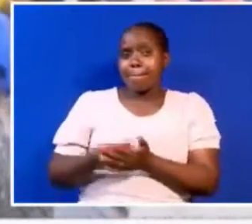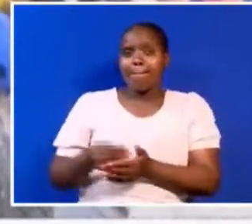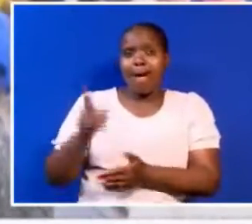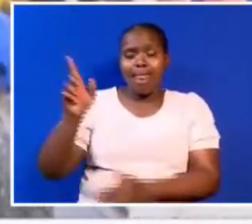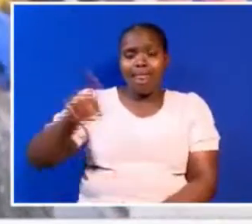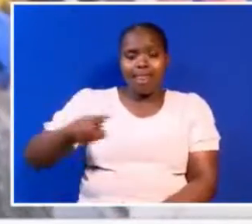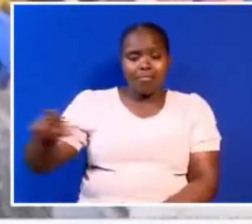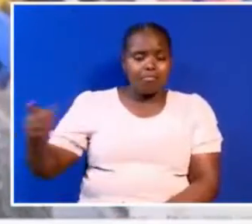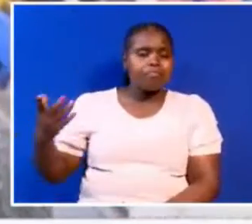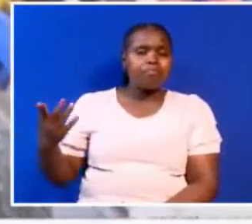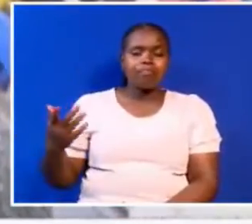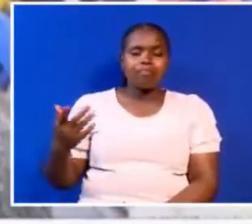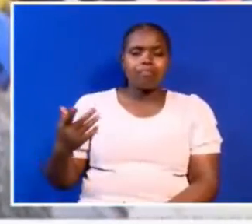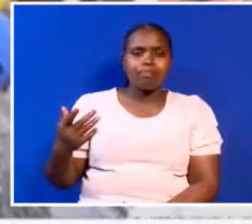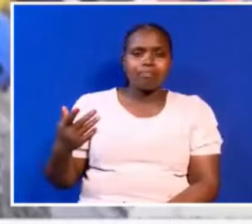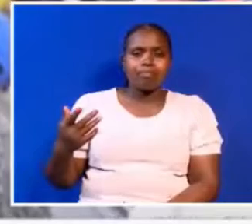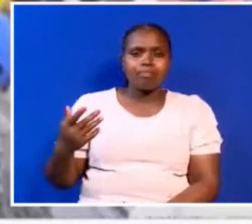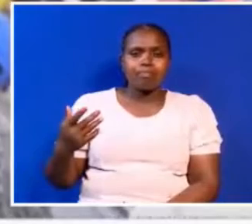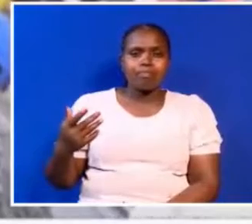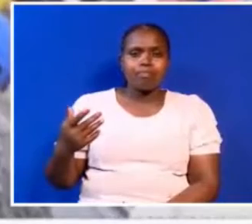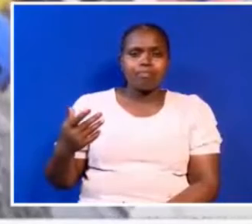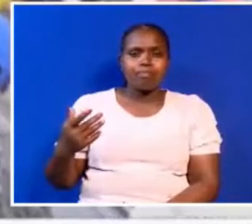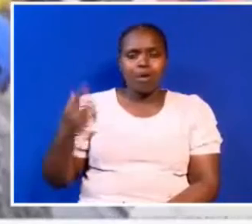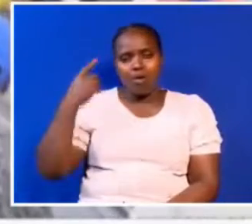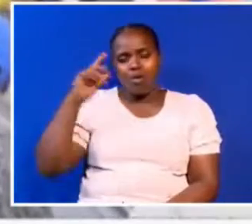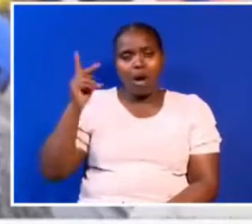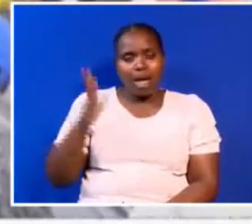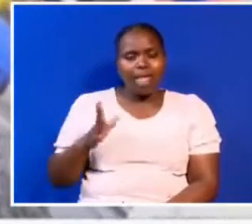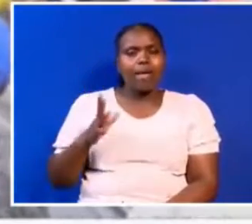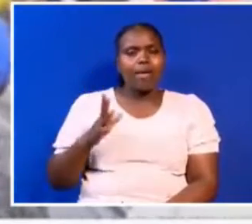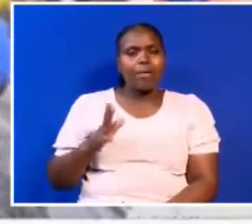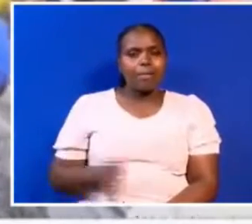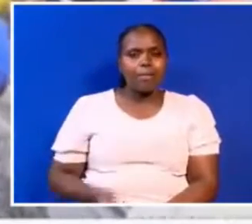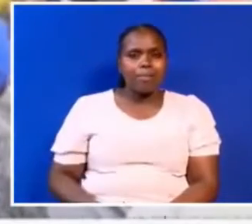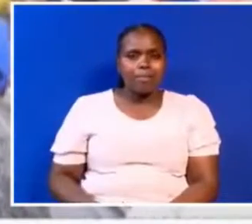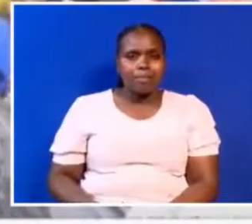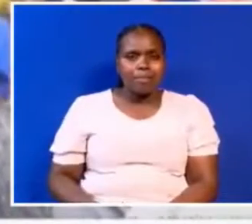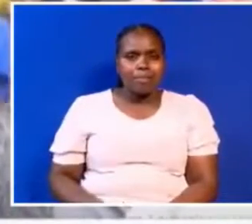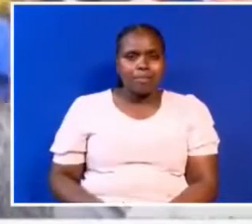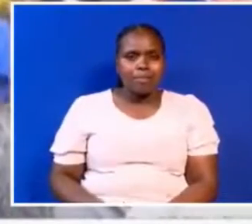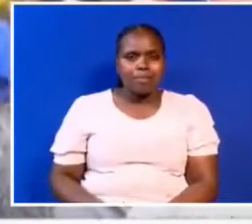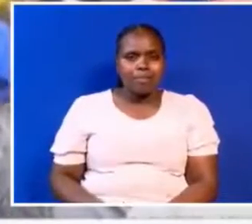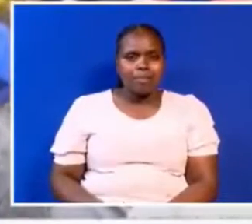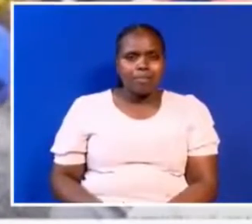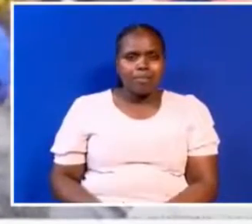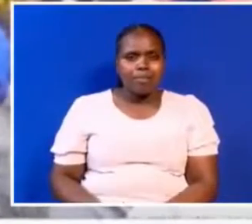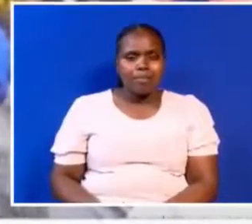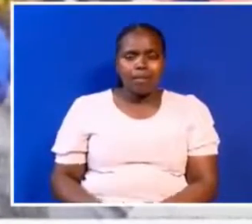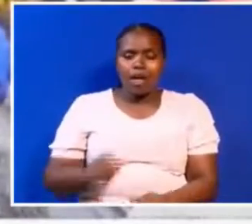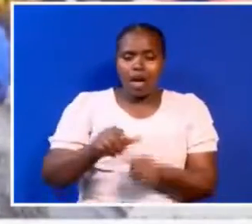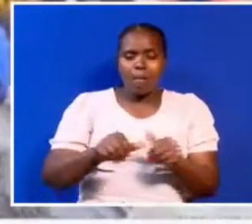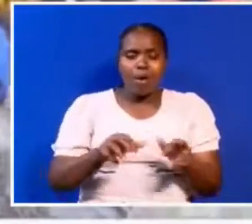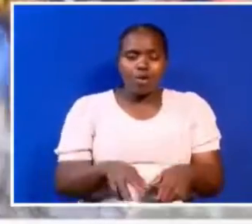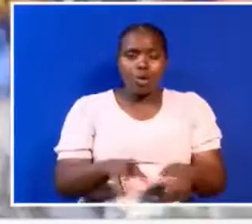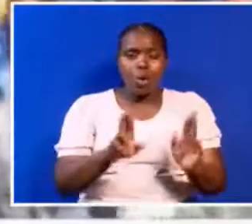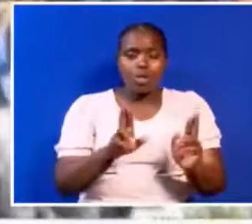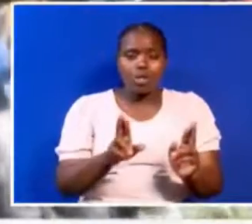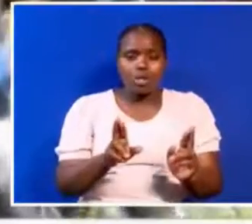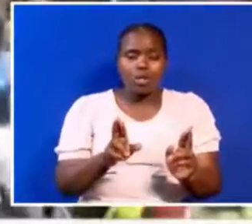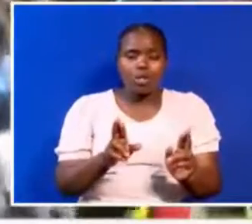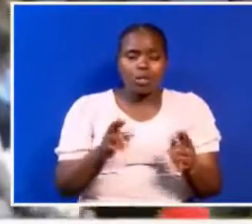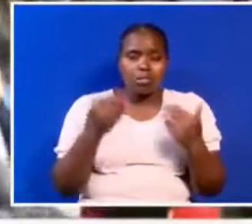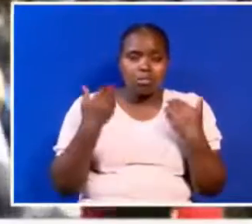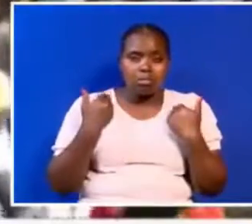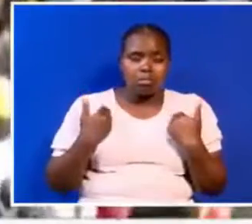ya kutosha ya kutoa huduma kwa wananchi. Sawa sawa. Kwa upande wa barabara,